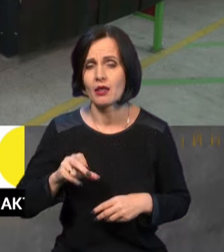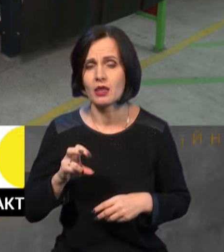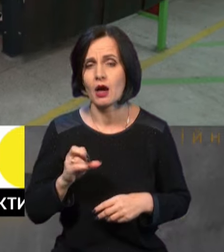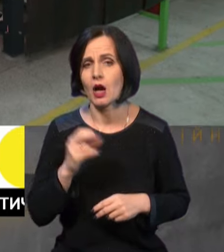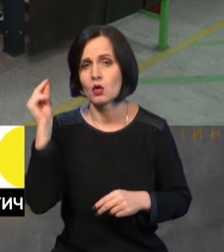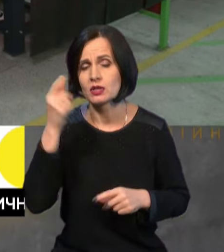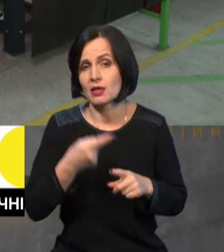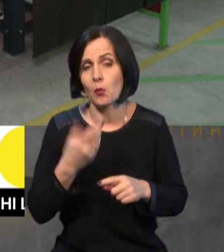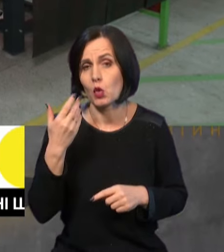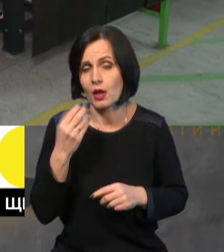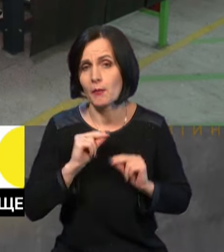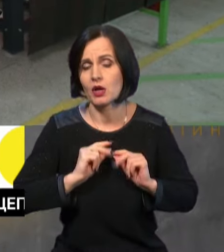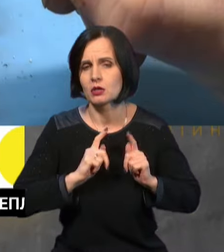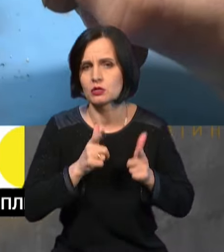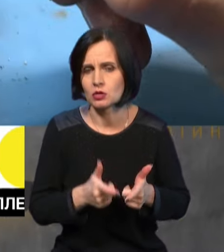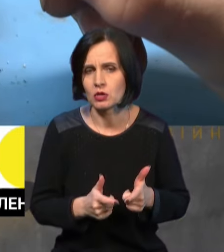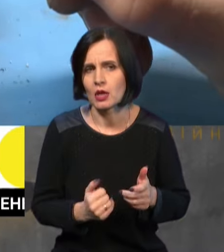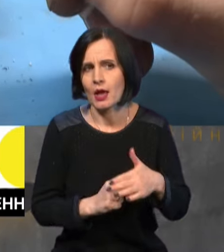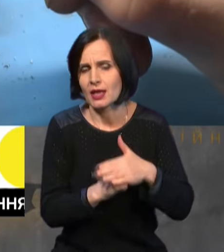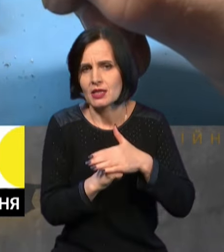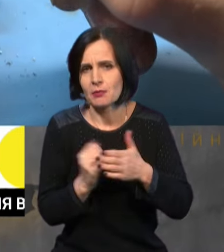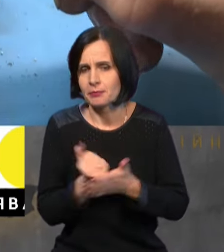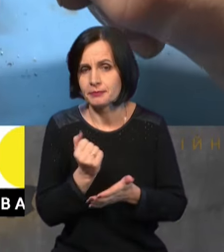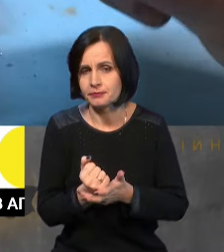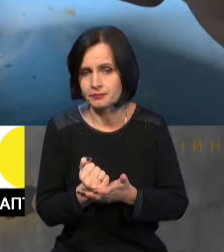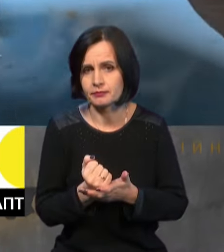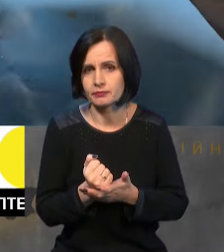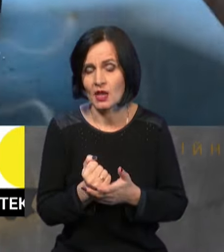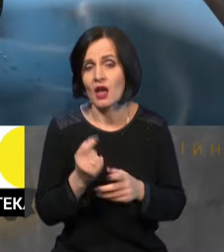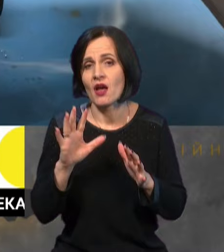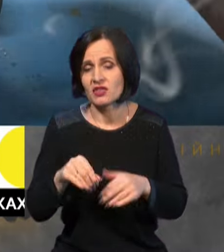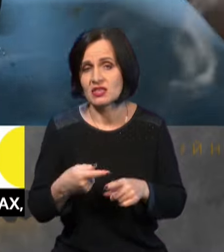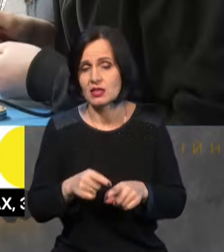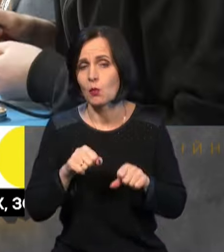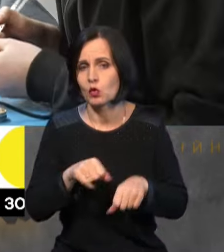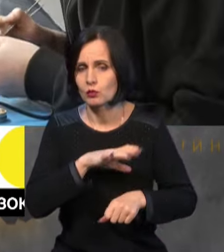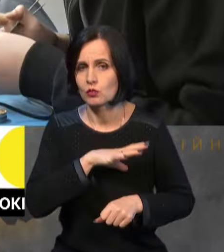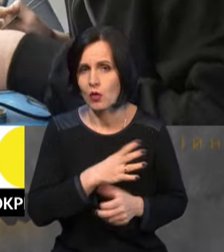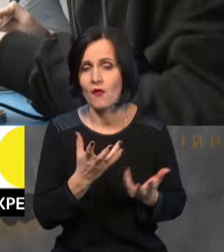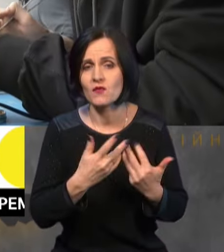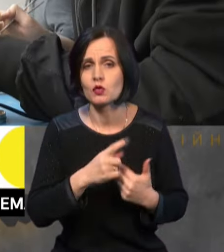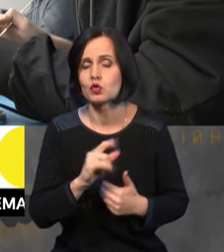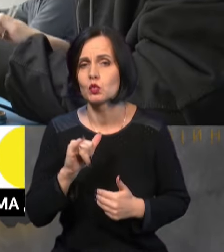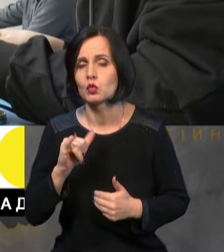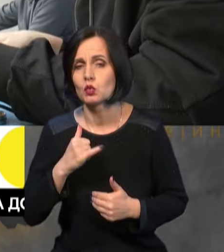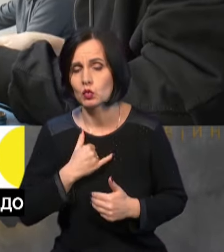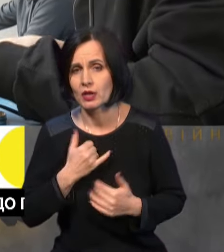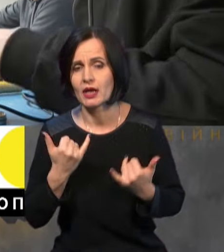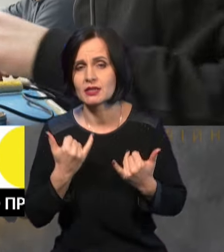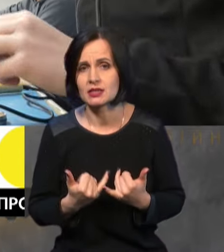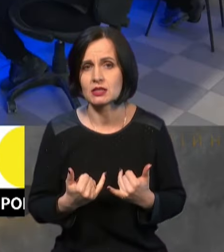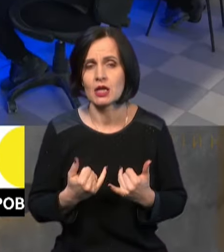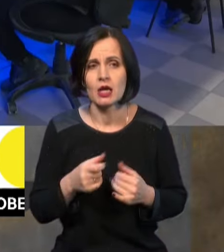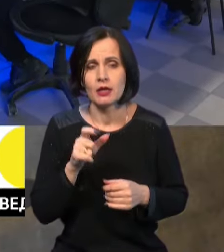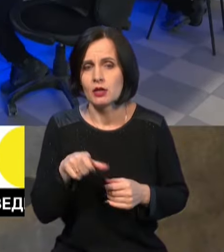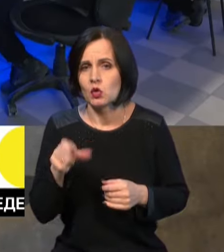працевлаштування. Знов таки, якісь базові підробітки, то що все це могло б бути. Враховуючи те, що в нас наразі демографічна